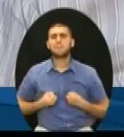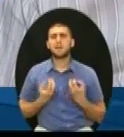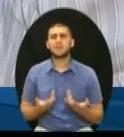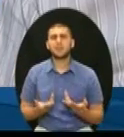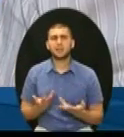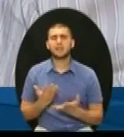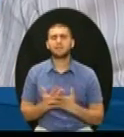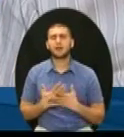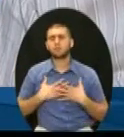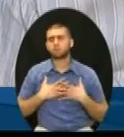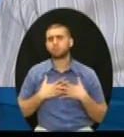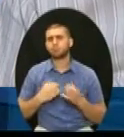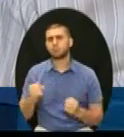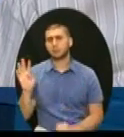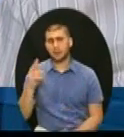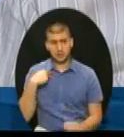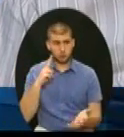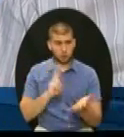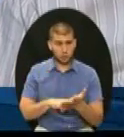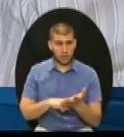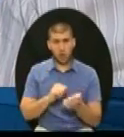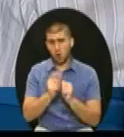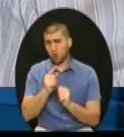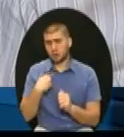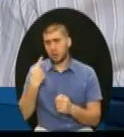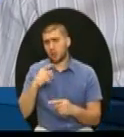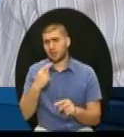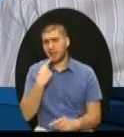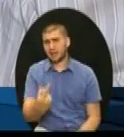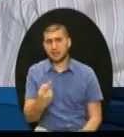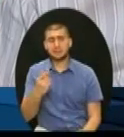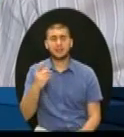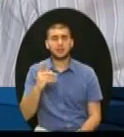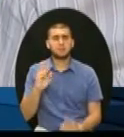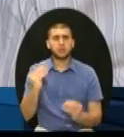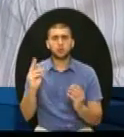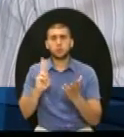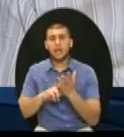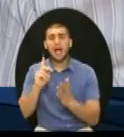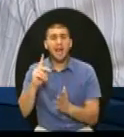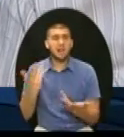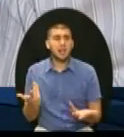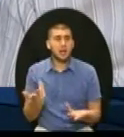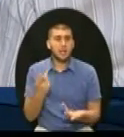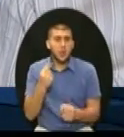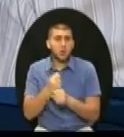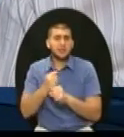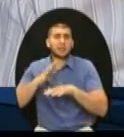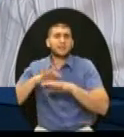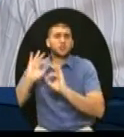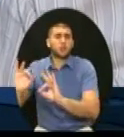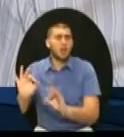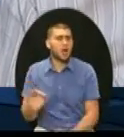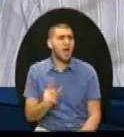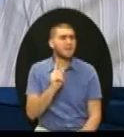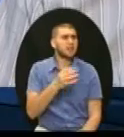מיאוס מנתניהו. צודק או לא צודק, אני קטונתי מלהגיד אם זה יחס מוצדק. אבל היא פשוט עושה את התפקיד שלה. אבל